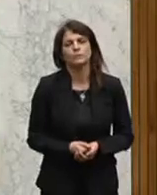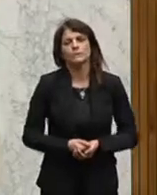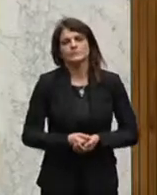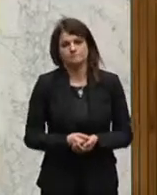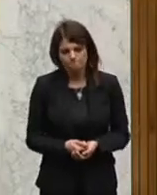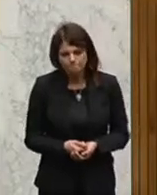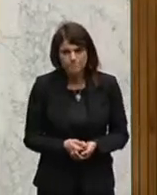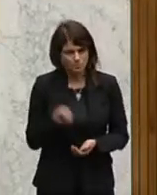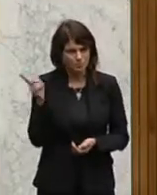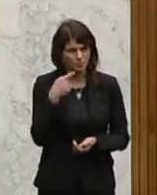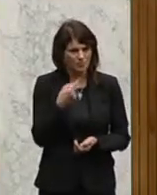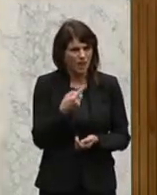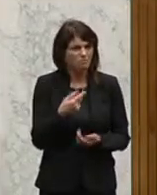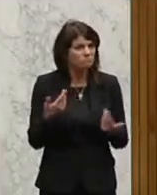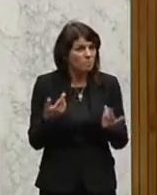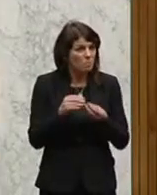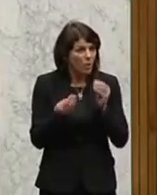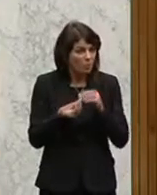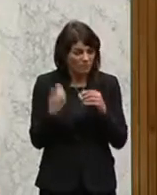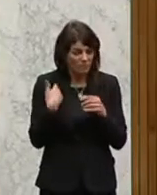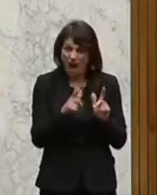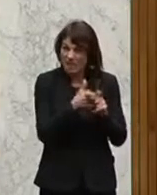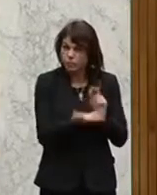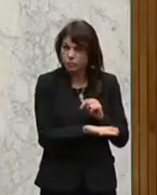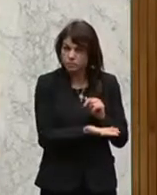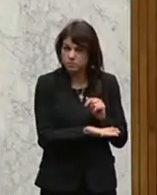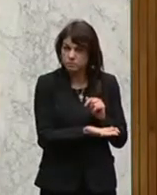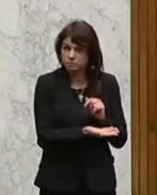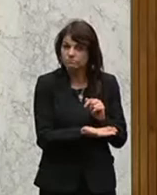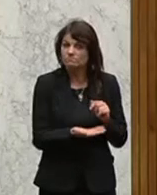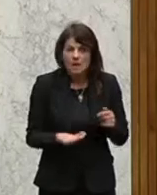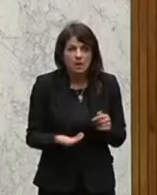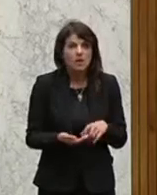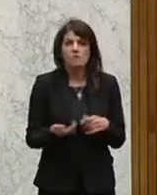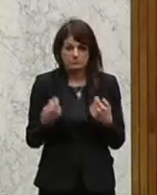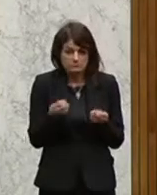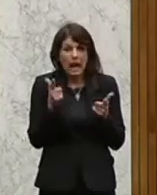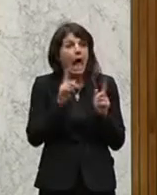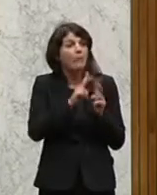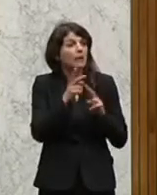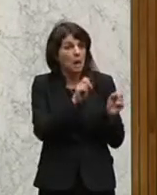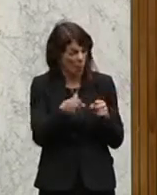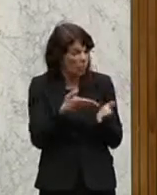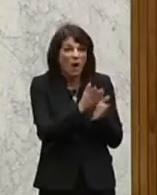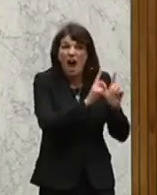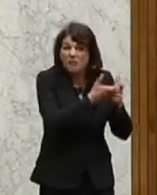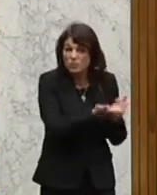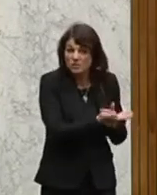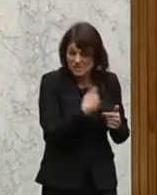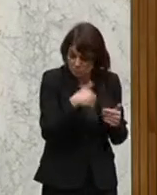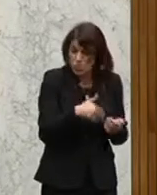Der Finanzsprecher des Teams Stronach ist am Wort, Robert Luger. Und es war gar keine andere Möglichkeit aufgrund der Haftungen, dass hier